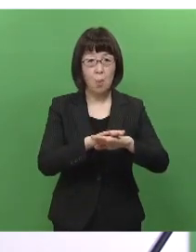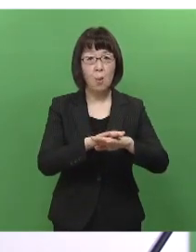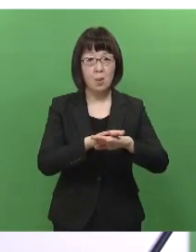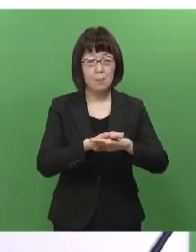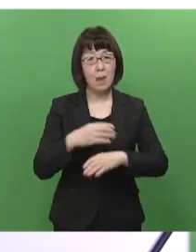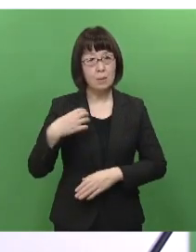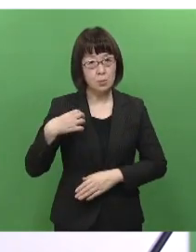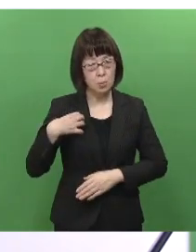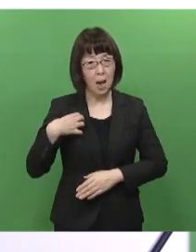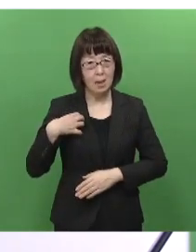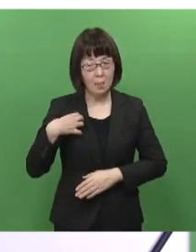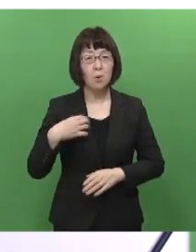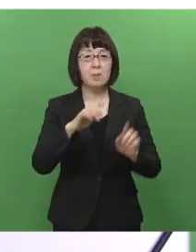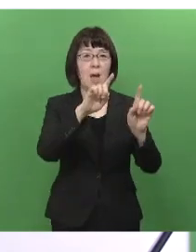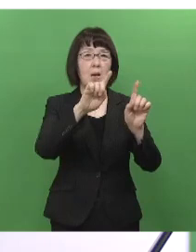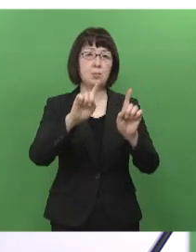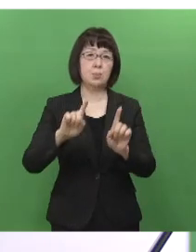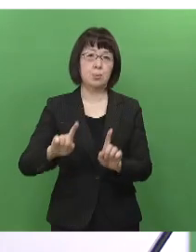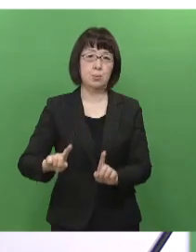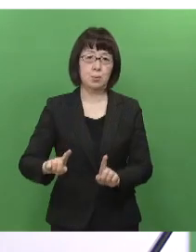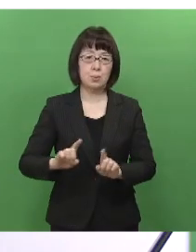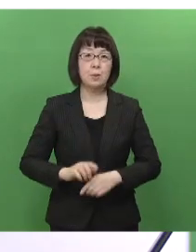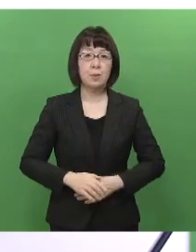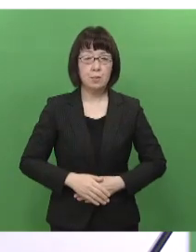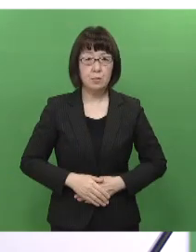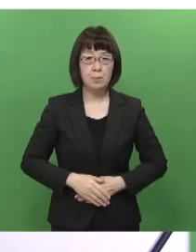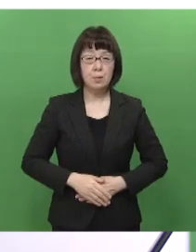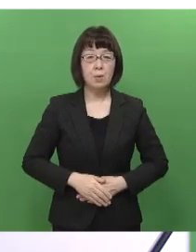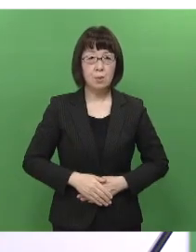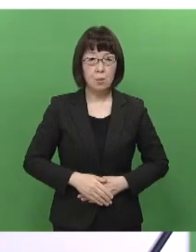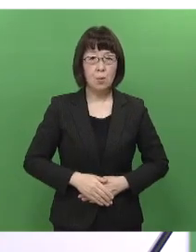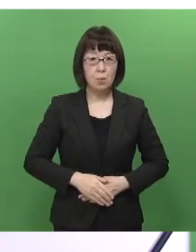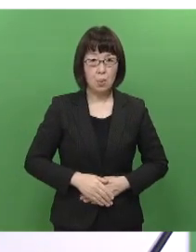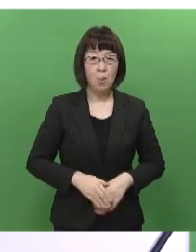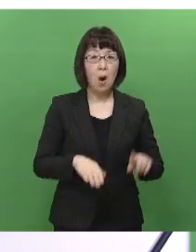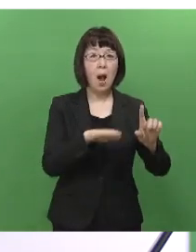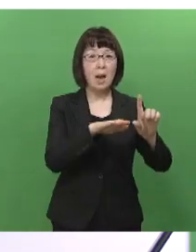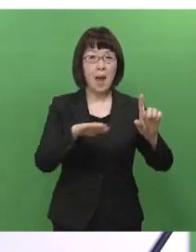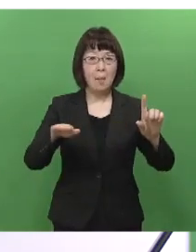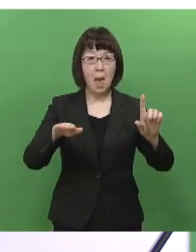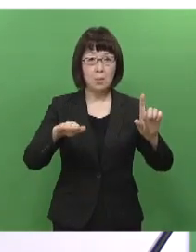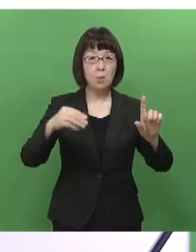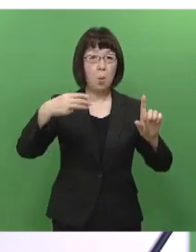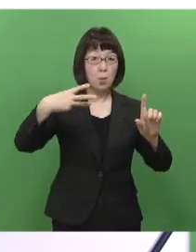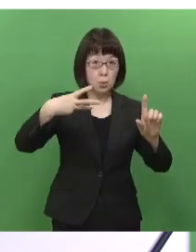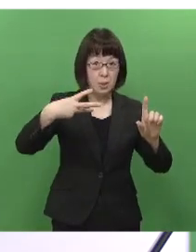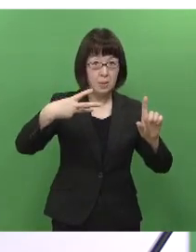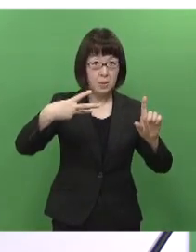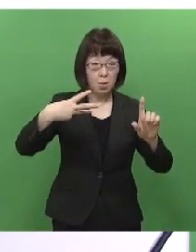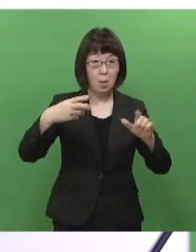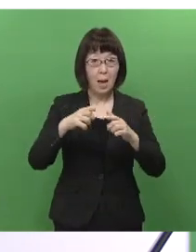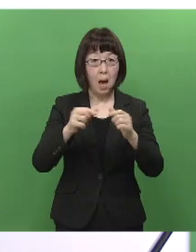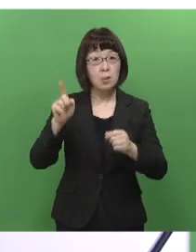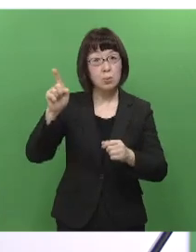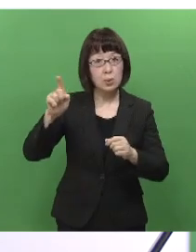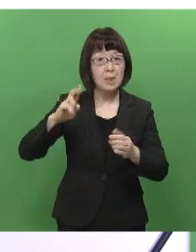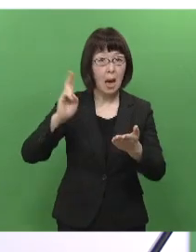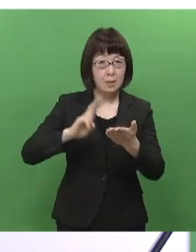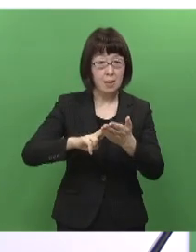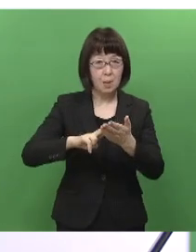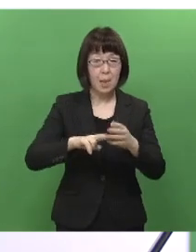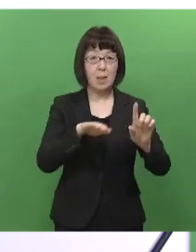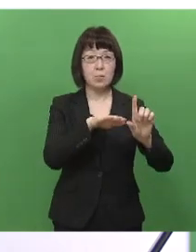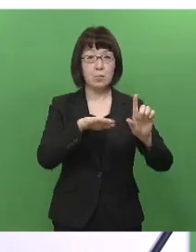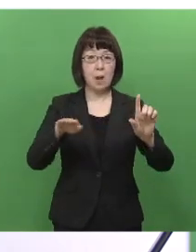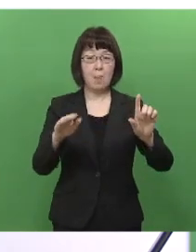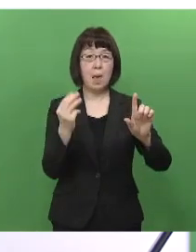下がってくるということですから、そのレベル3ということを、国が定めているところのレベル3